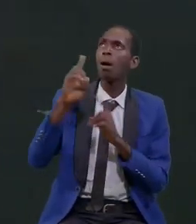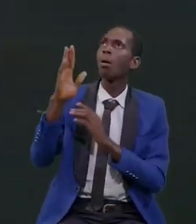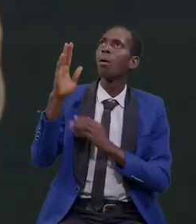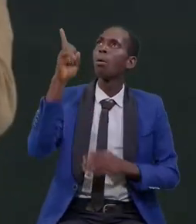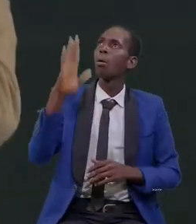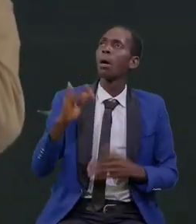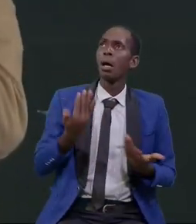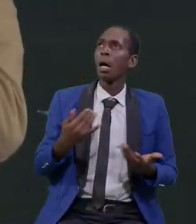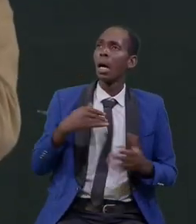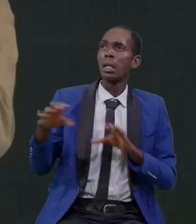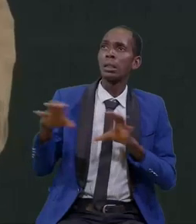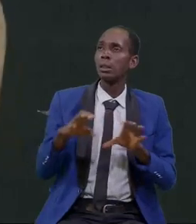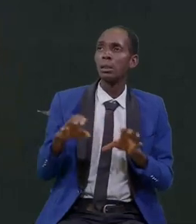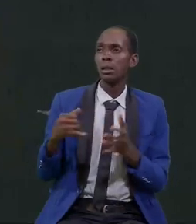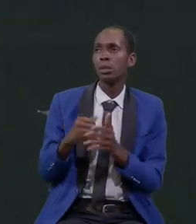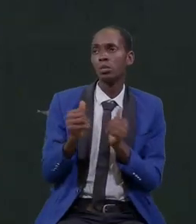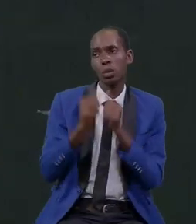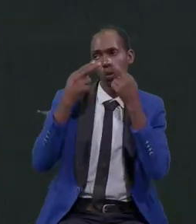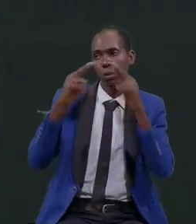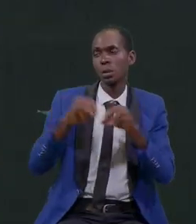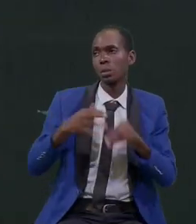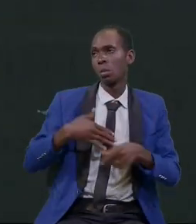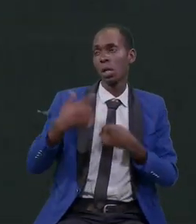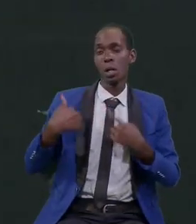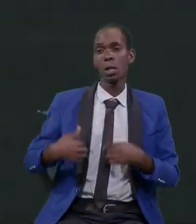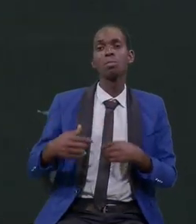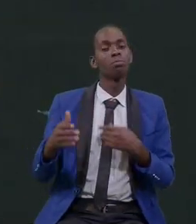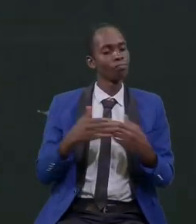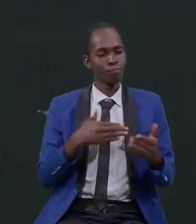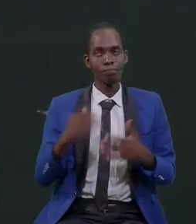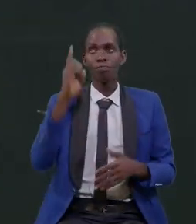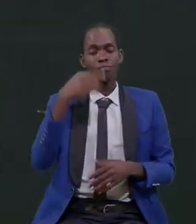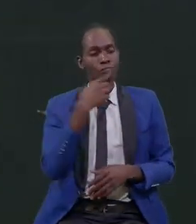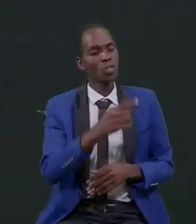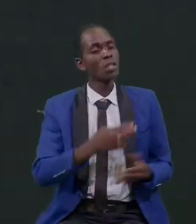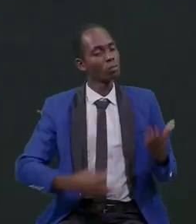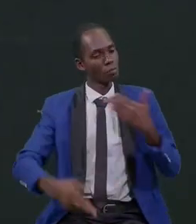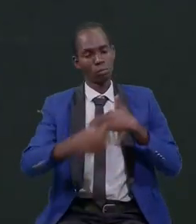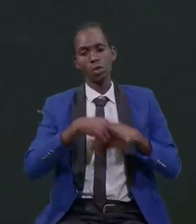Oui, retourne là, parce que si tu ne la retournes pas, tu es un homme mort.